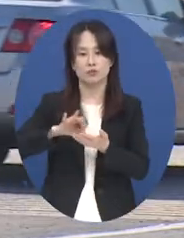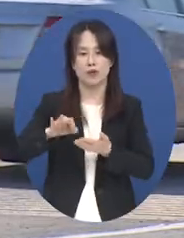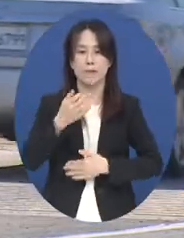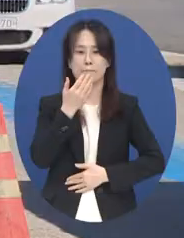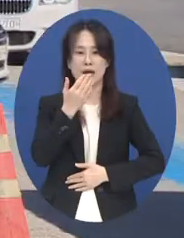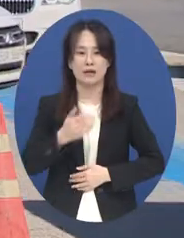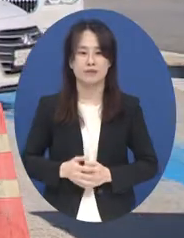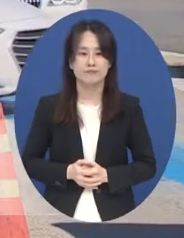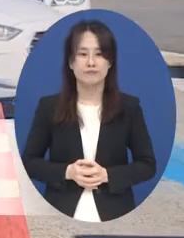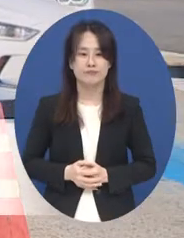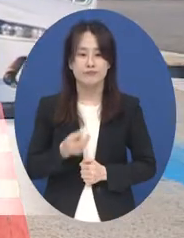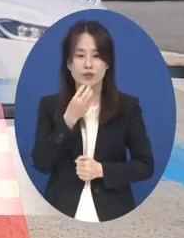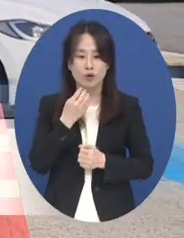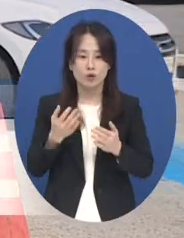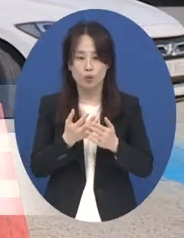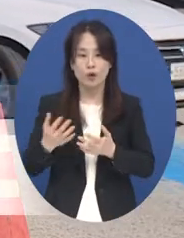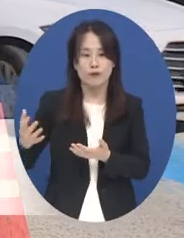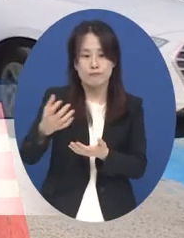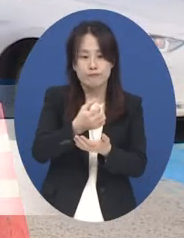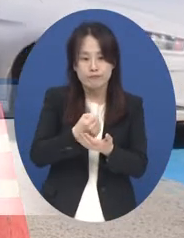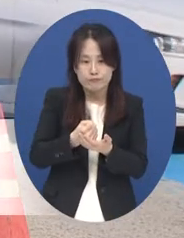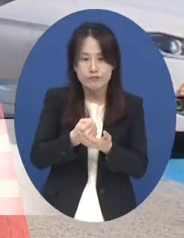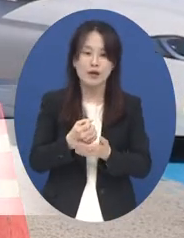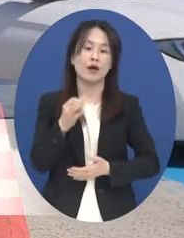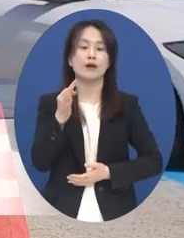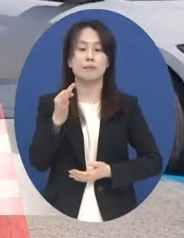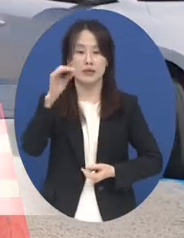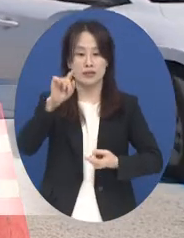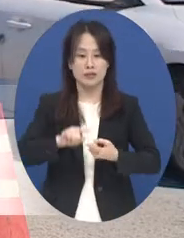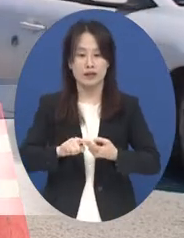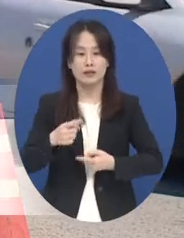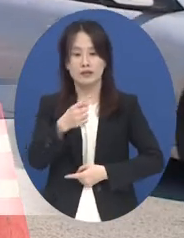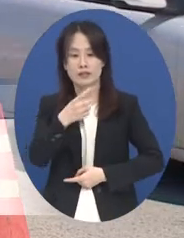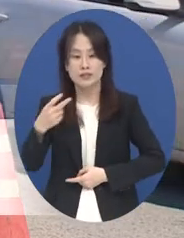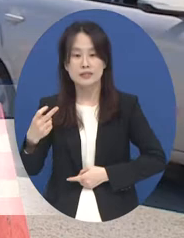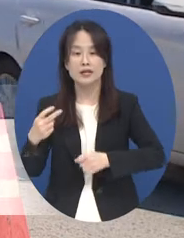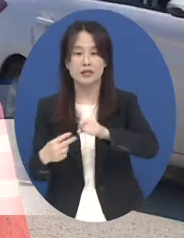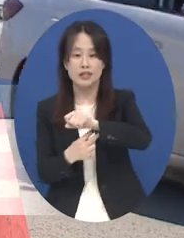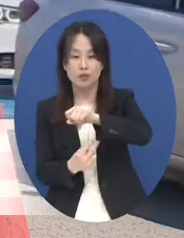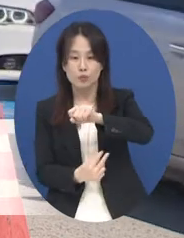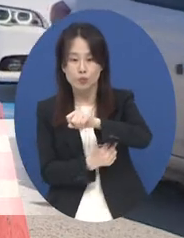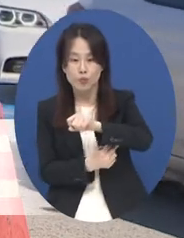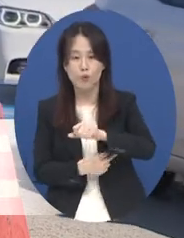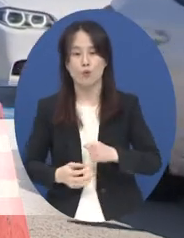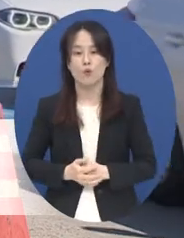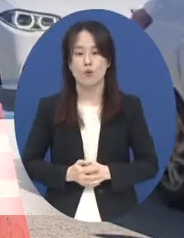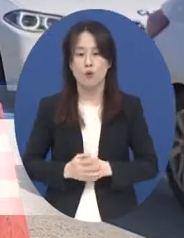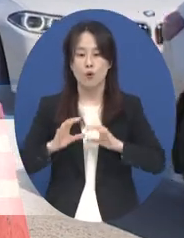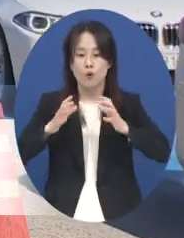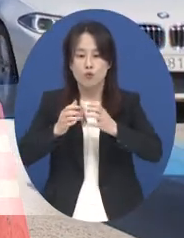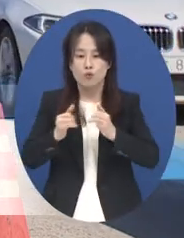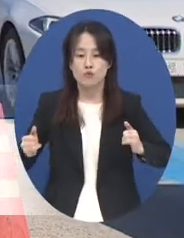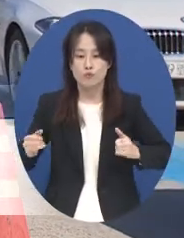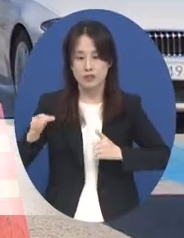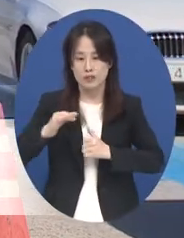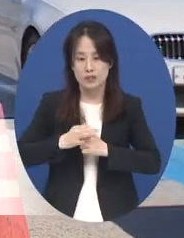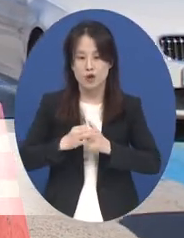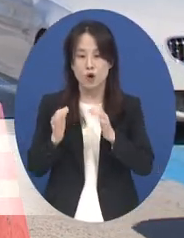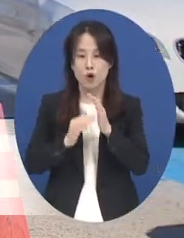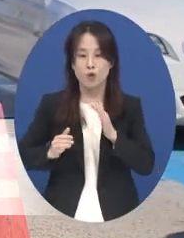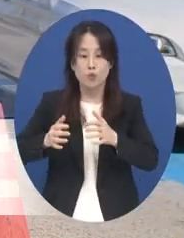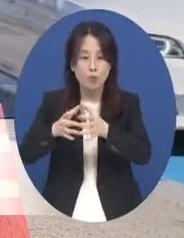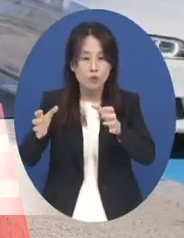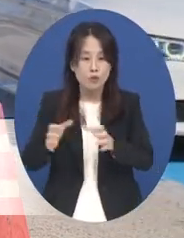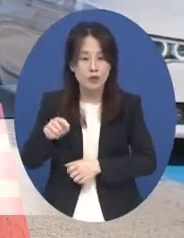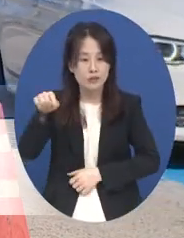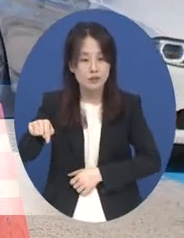겁니다. 경기도가 인수할 금액에 대해서 지금 일산대교 또 대주주인 또